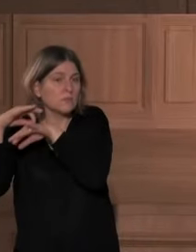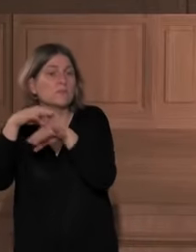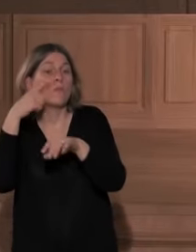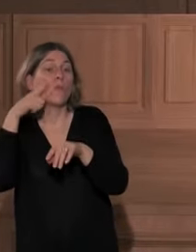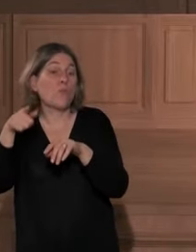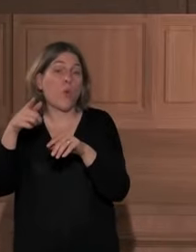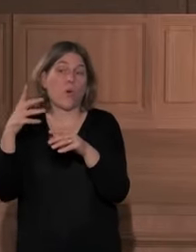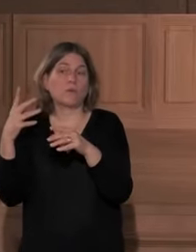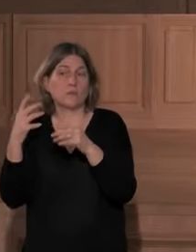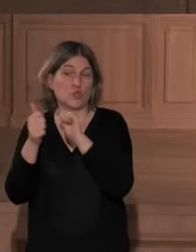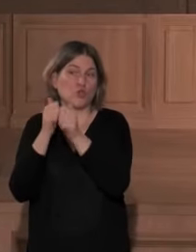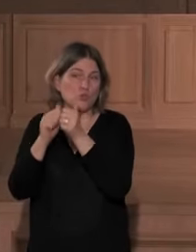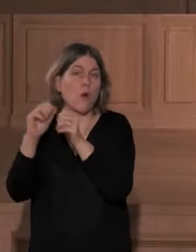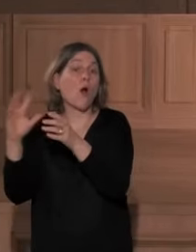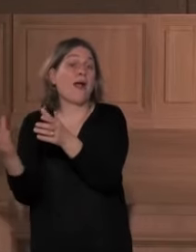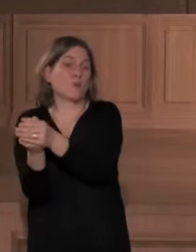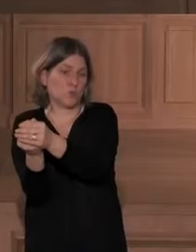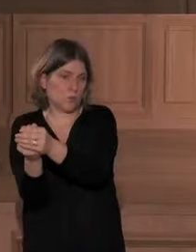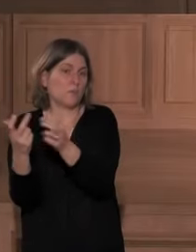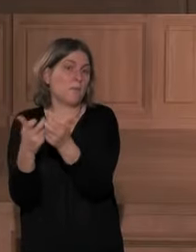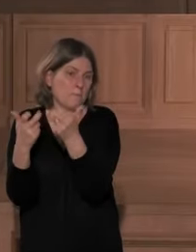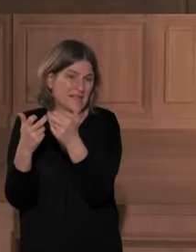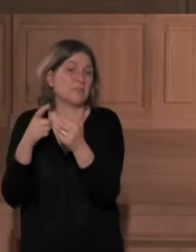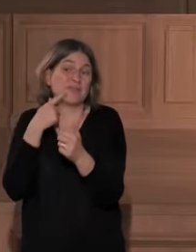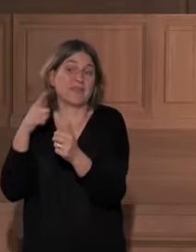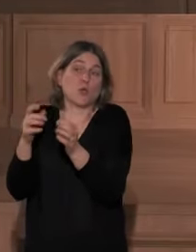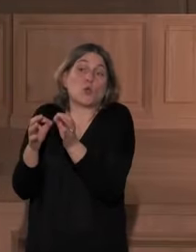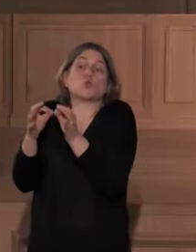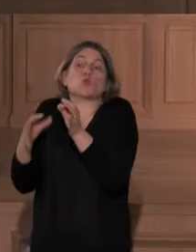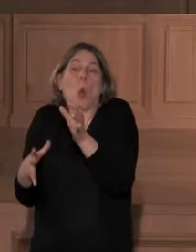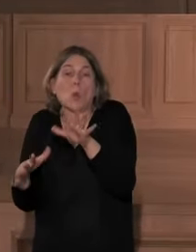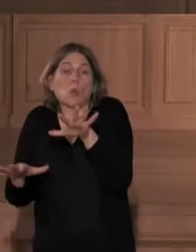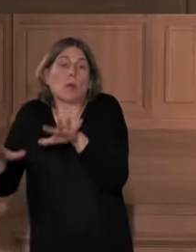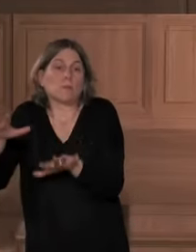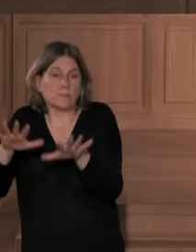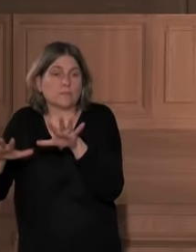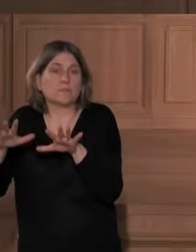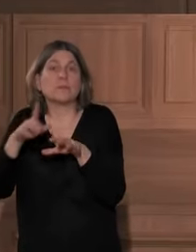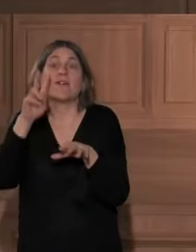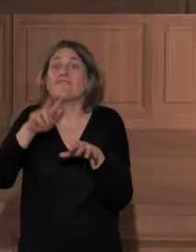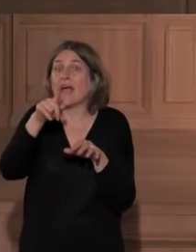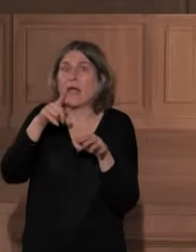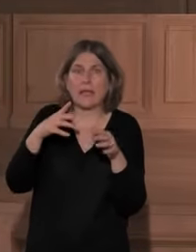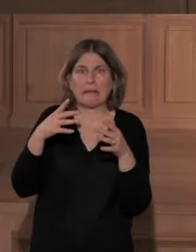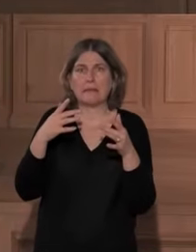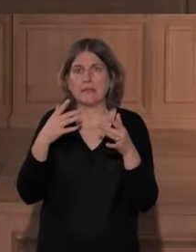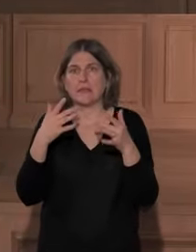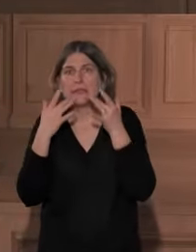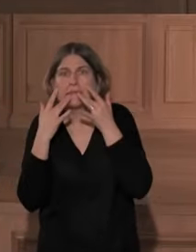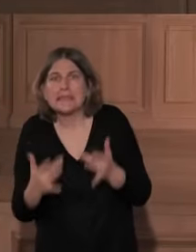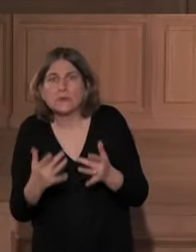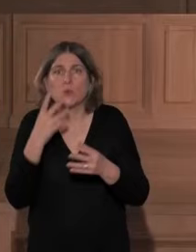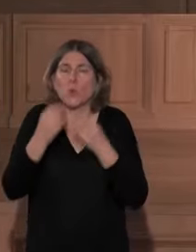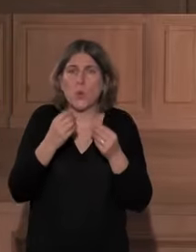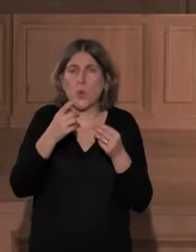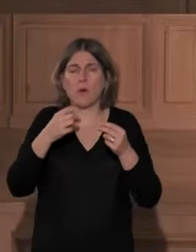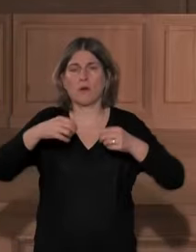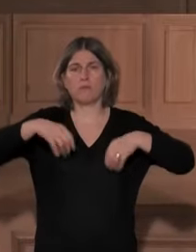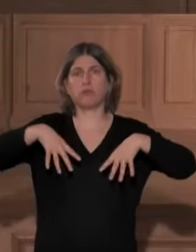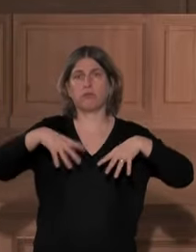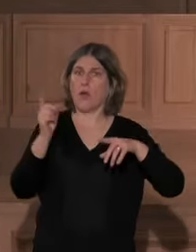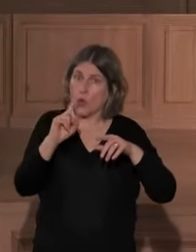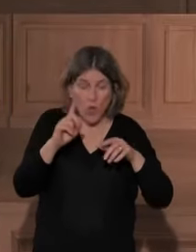en inclusion. Il y a des solutions intermédiaires avant la prise en charge. Donc, pas décourager aussi les internautes ou les parents qui souhaitent aussi